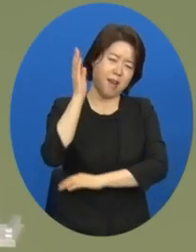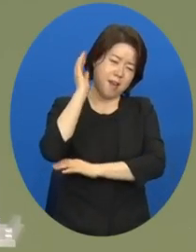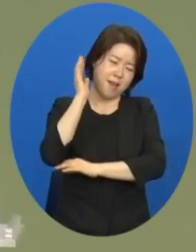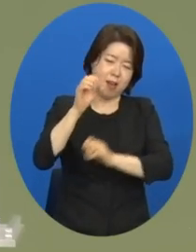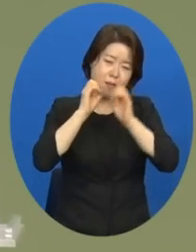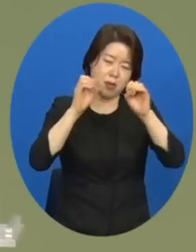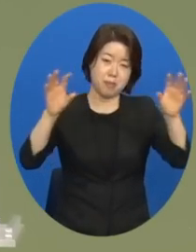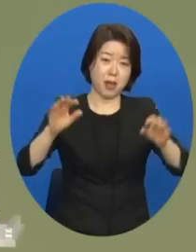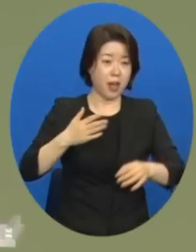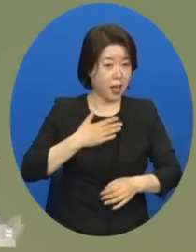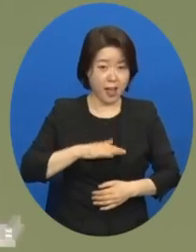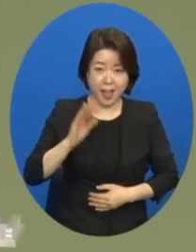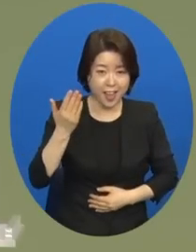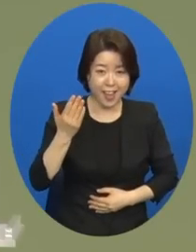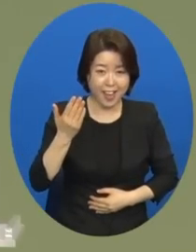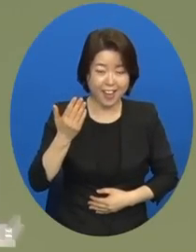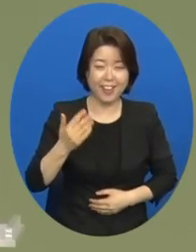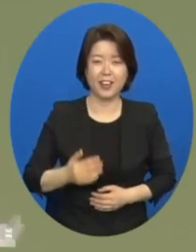알았겠습니까